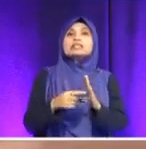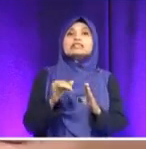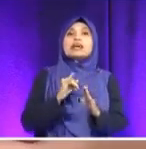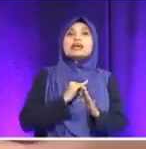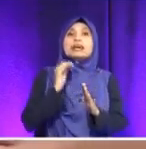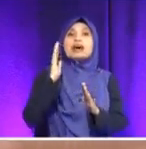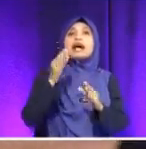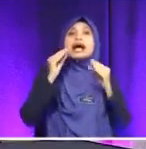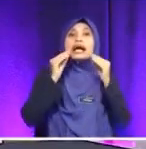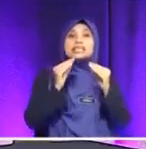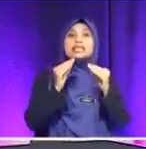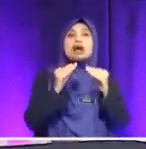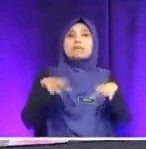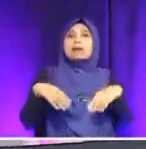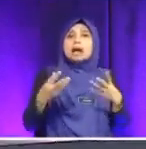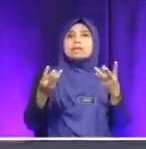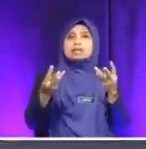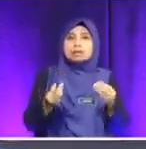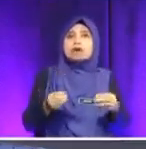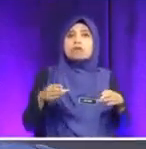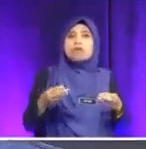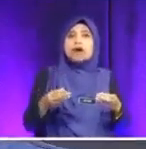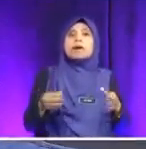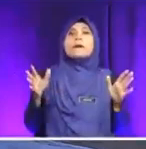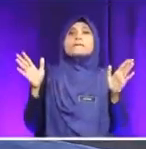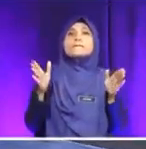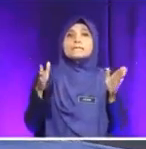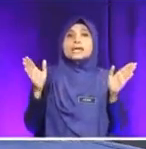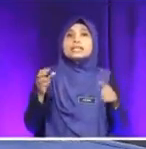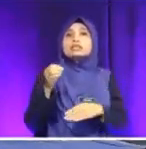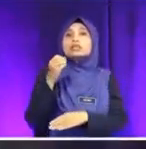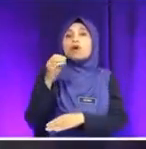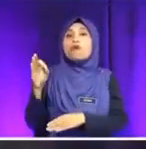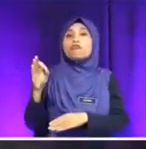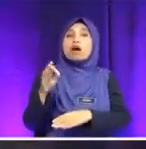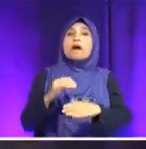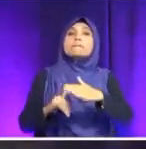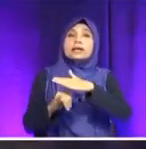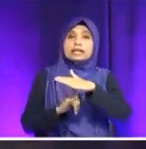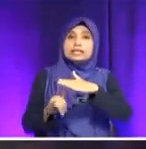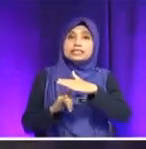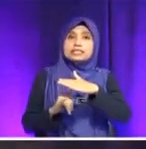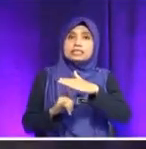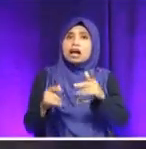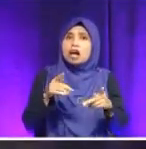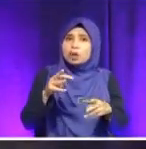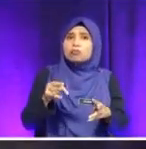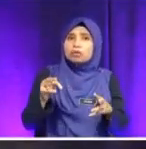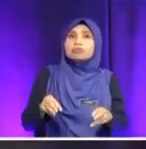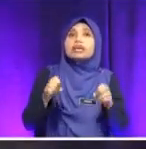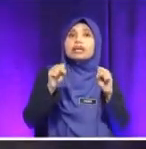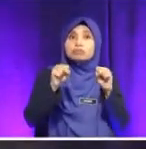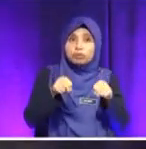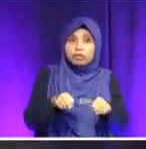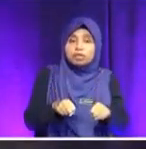buat bersama-sama lipatan napkin berbentuk Bird of Paradise. Baiklah, cikgu. Kalau murid-murid kita nak join sekali, boleh ke, cikgu? Boleh. Boleh okay.